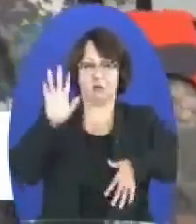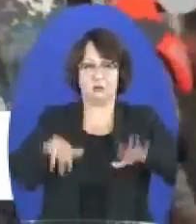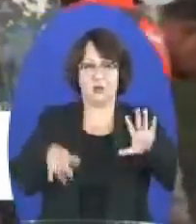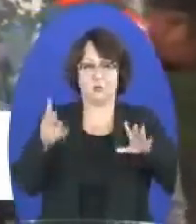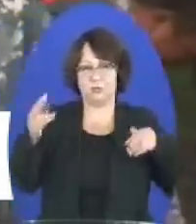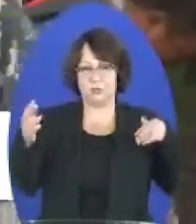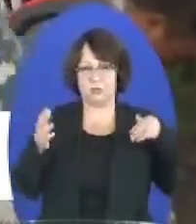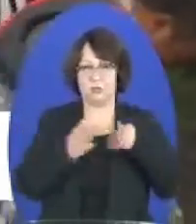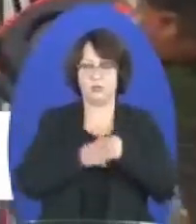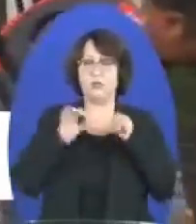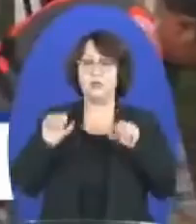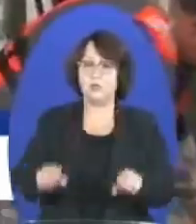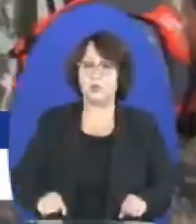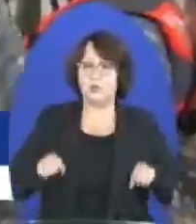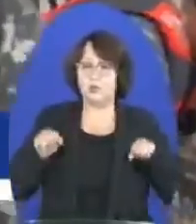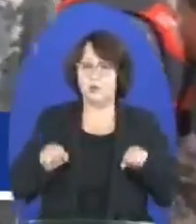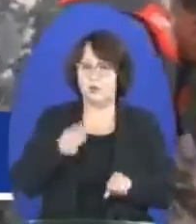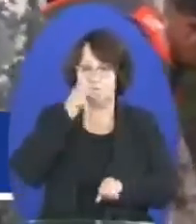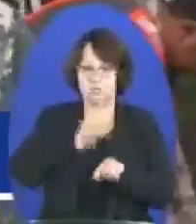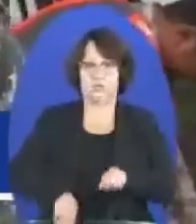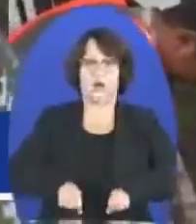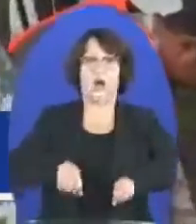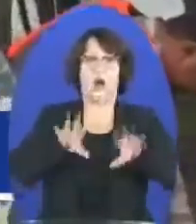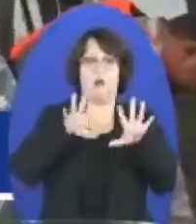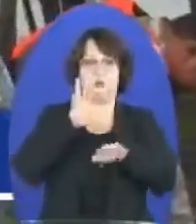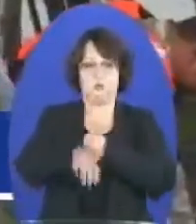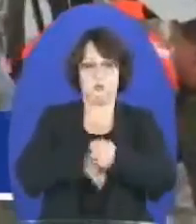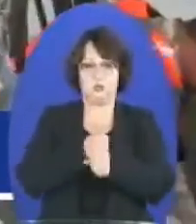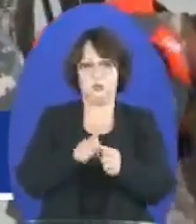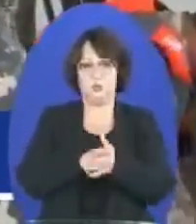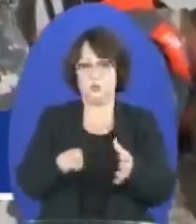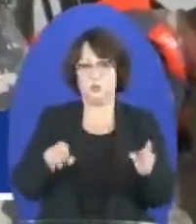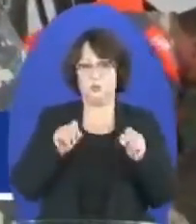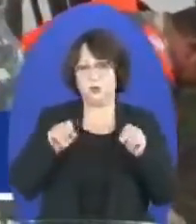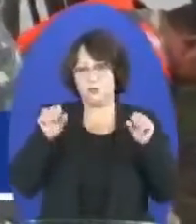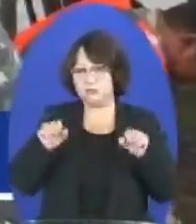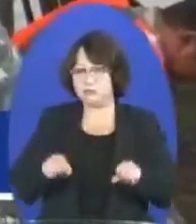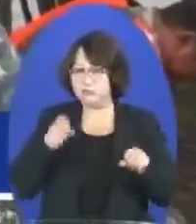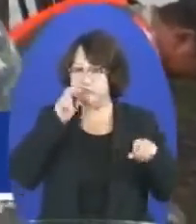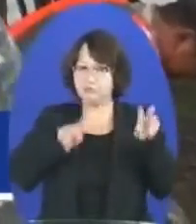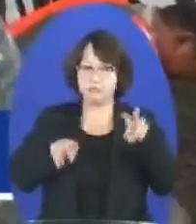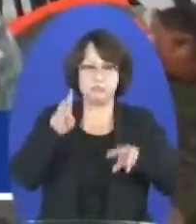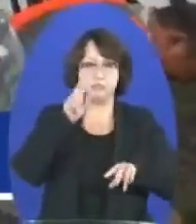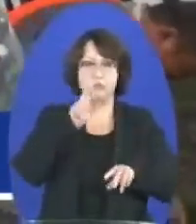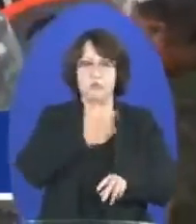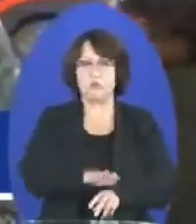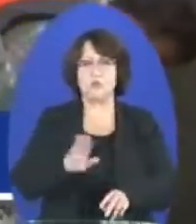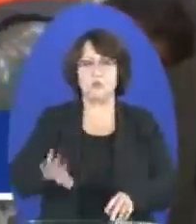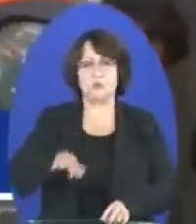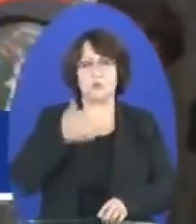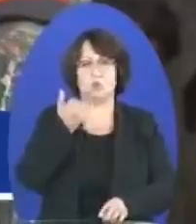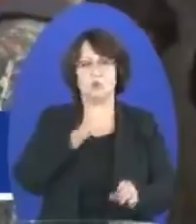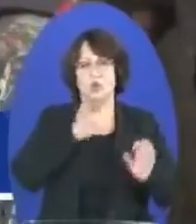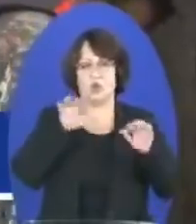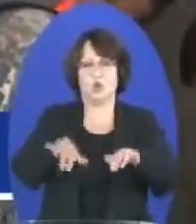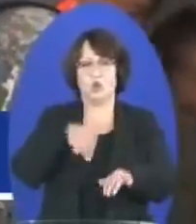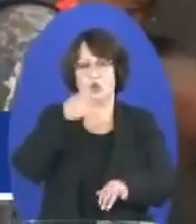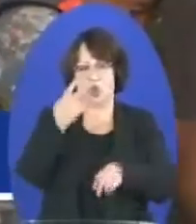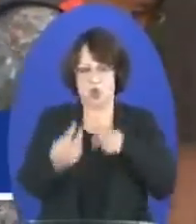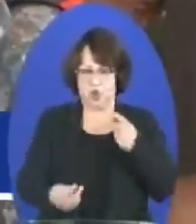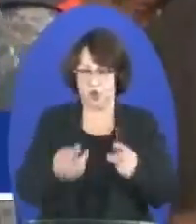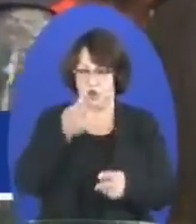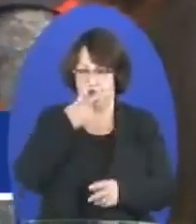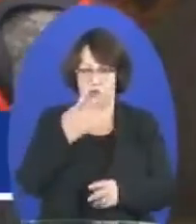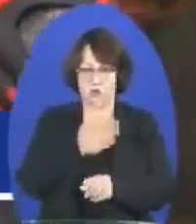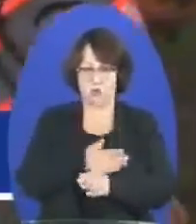дахь жилдээ явуулж байгаа. Энэ жилээс бас өргөжүүлж байна. Ялангуяа бага насны хүүхдүүд хэндэх нь буурахгүй